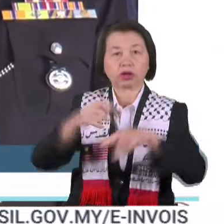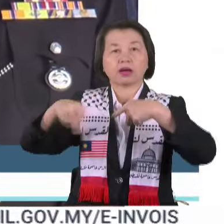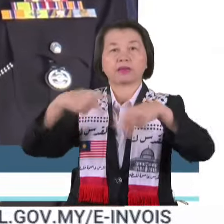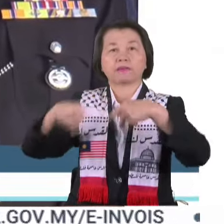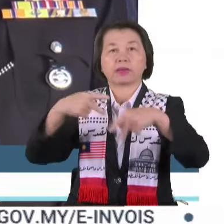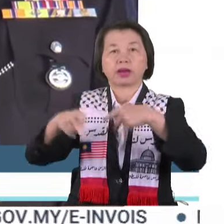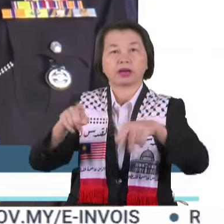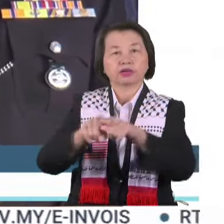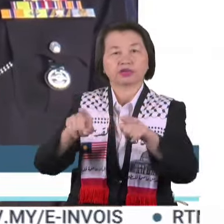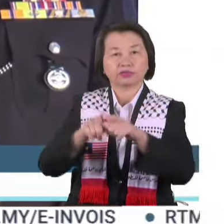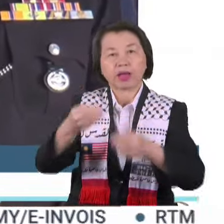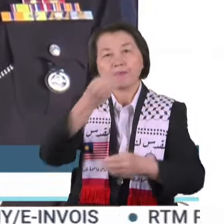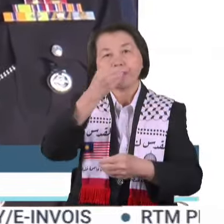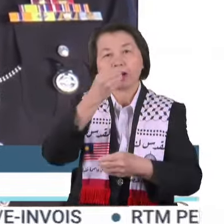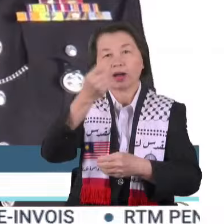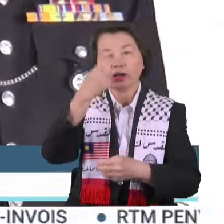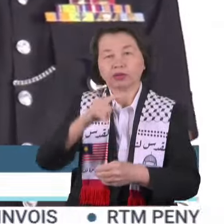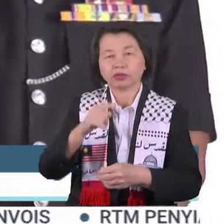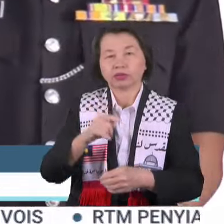plastik serupa makanan bagi